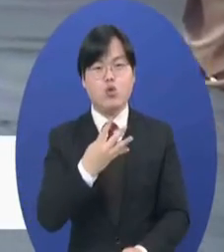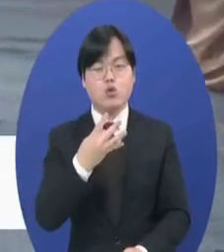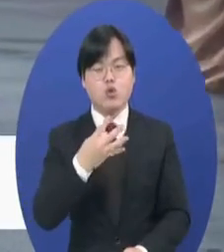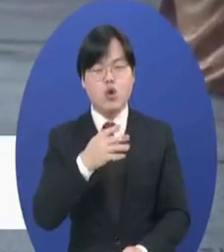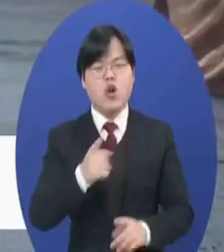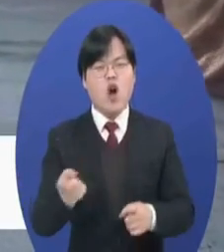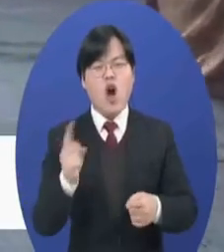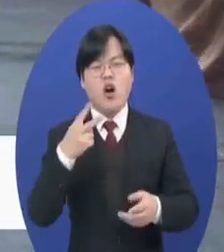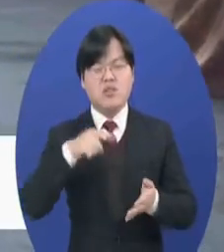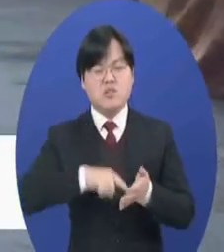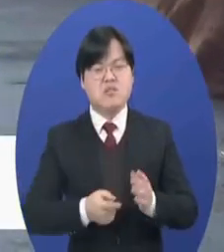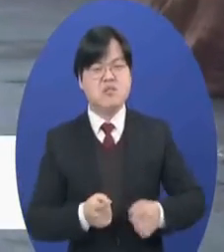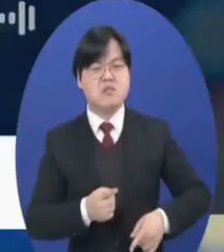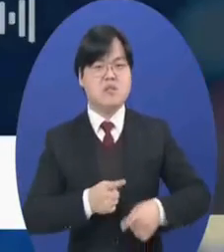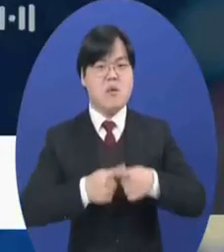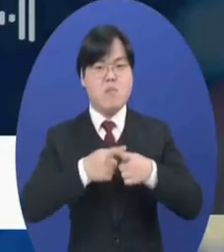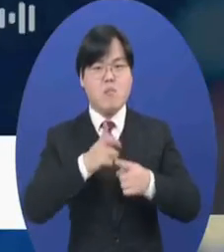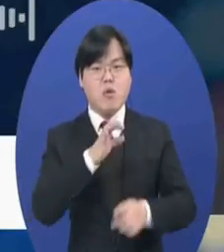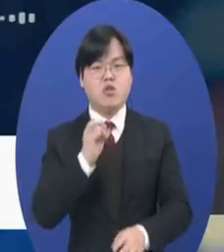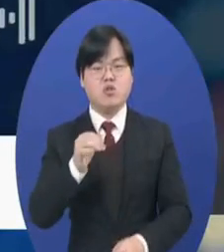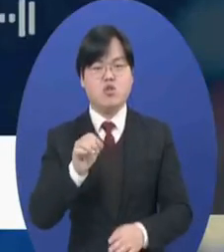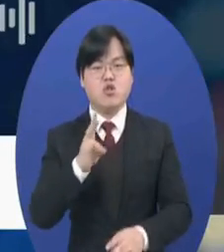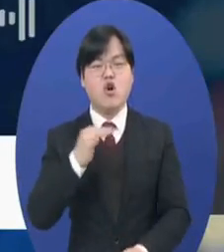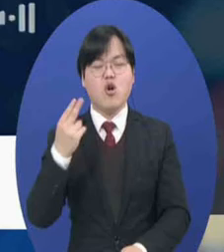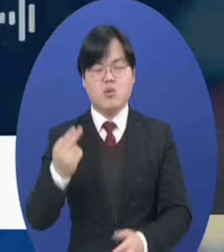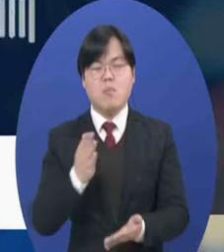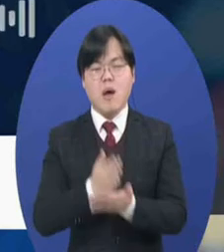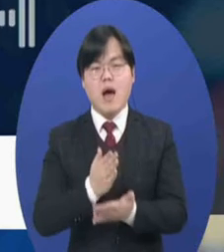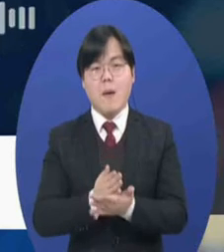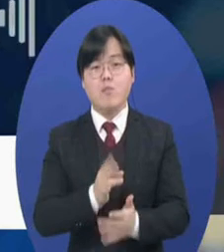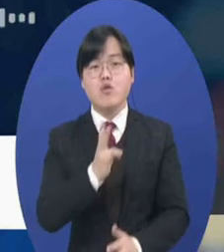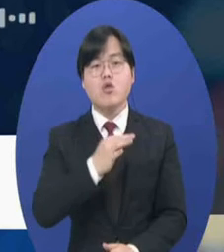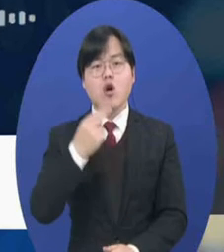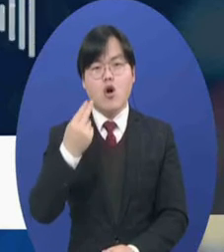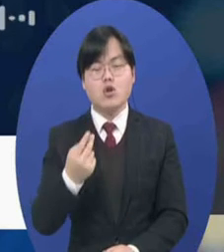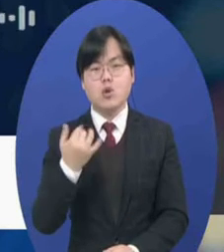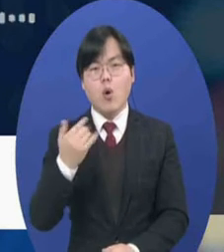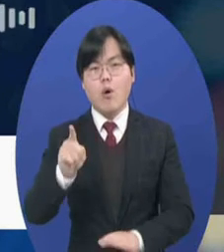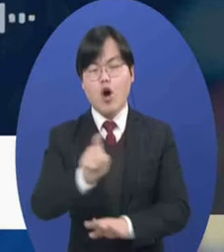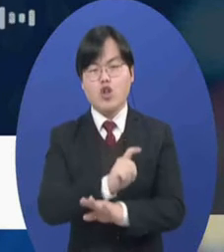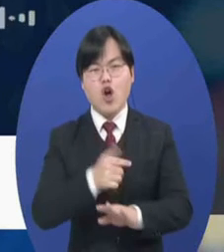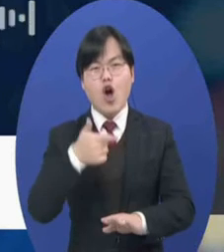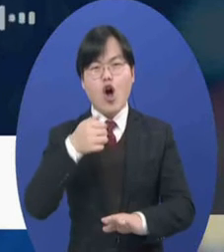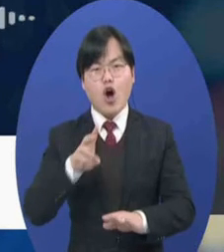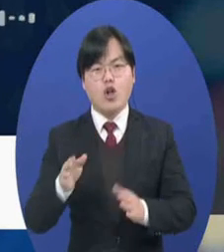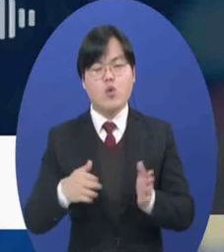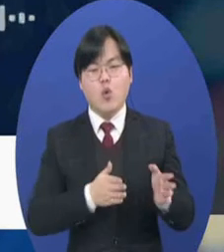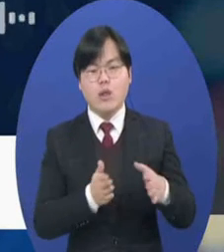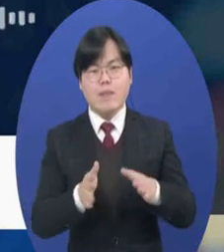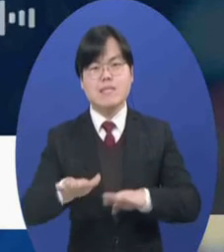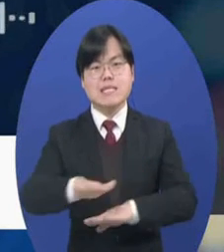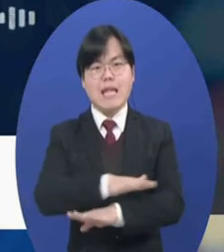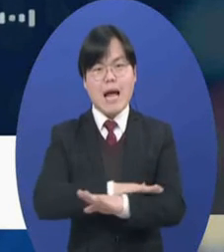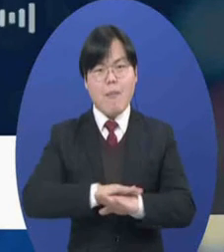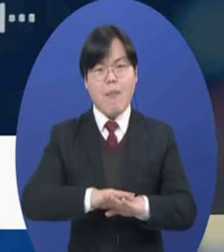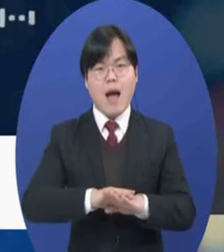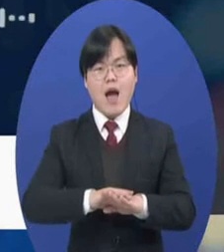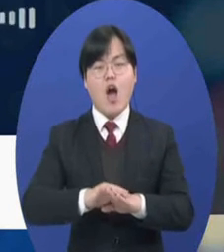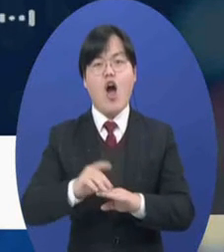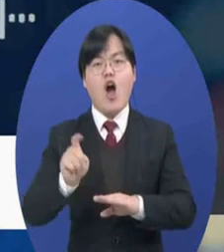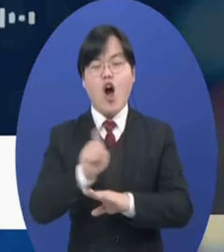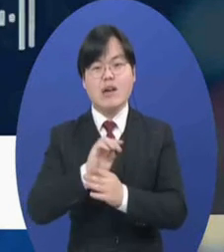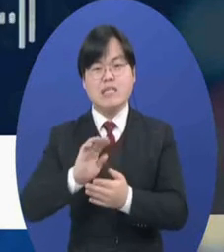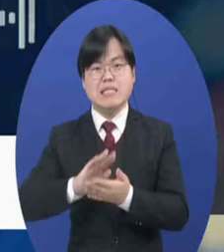илүү бодис бэлтгэсэн байна. За, эдгээр нөөц хүрдүүлэлт бол зөвхөн хотын гол гудамж зам талбай дээр хатгалттай газарт